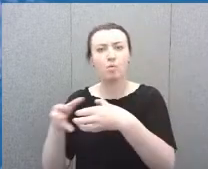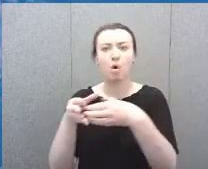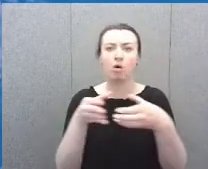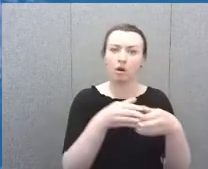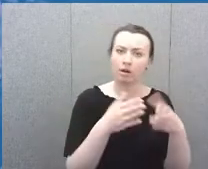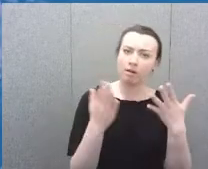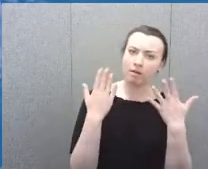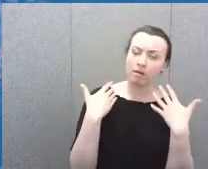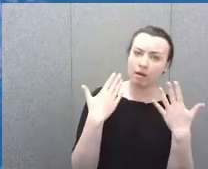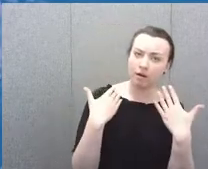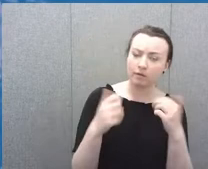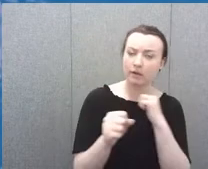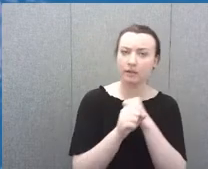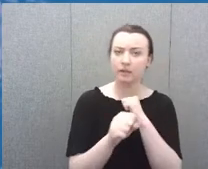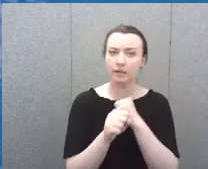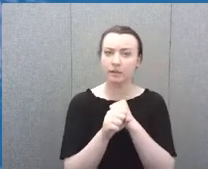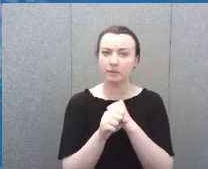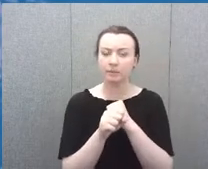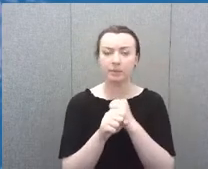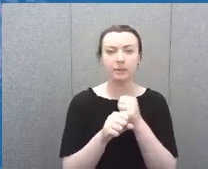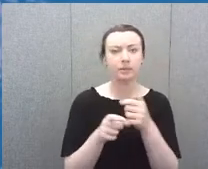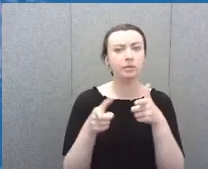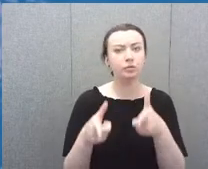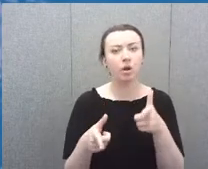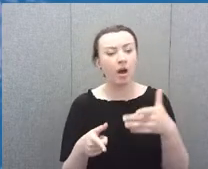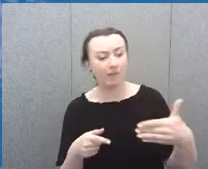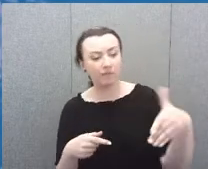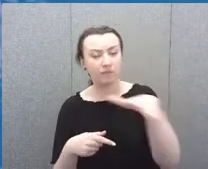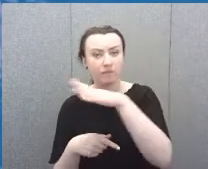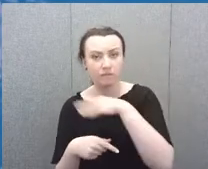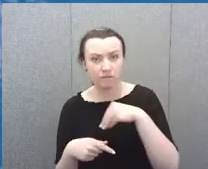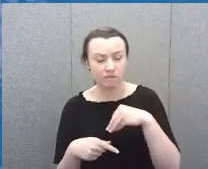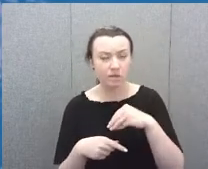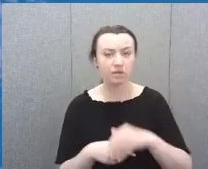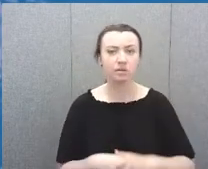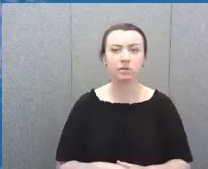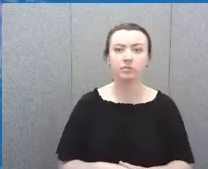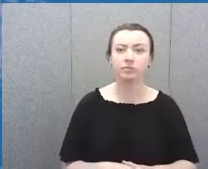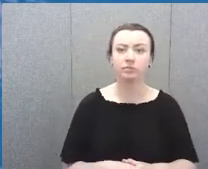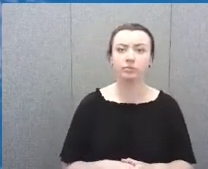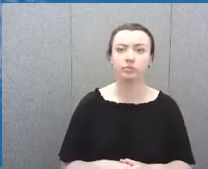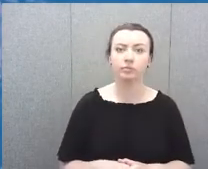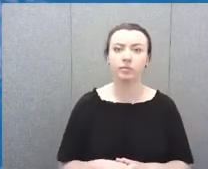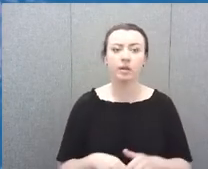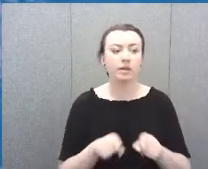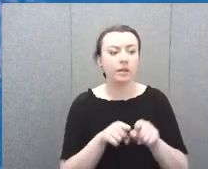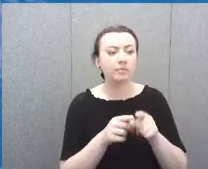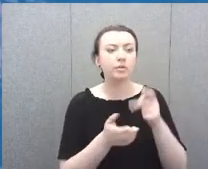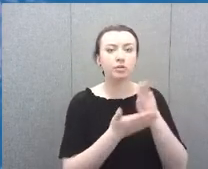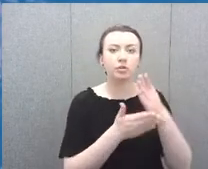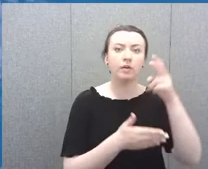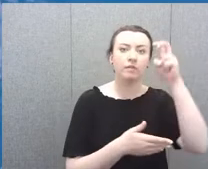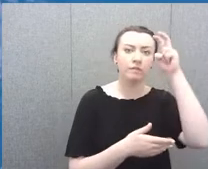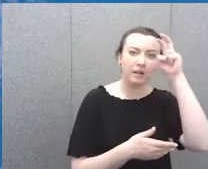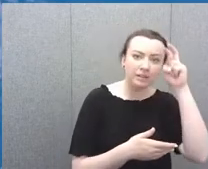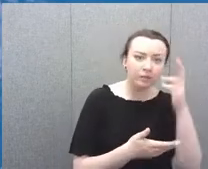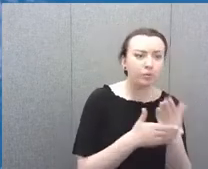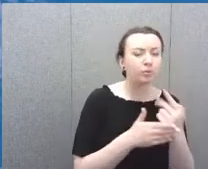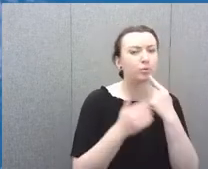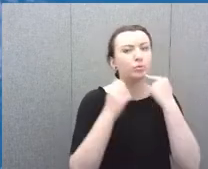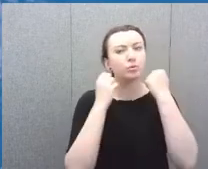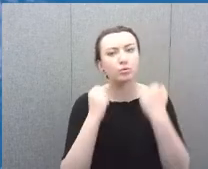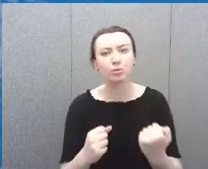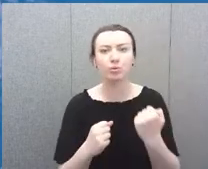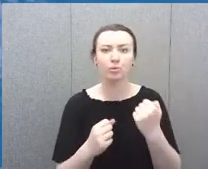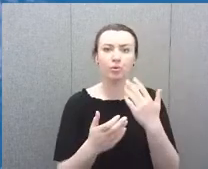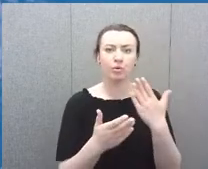очень возможности организаций и ассоциаций, свобода слова и независимые структуры от